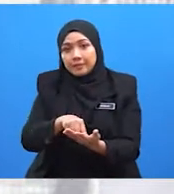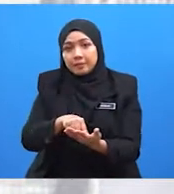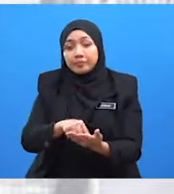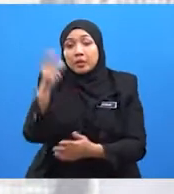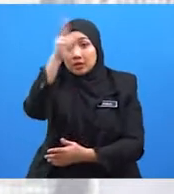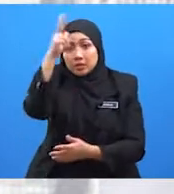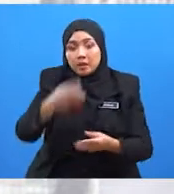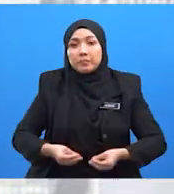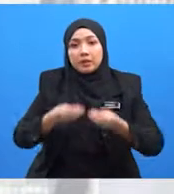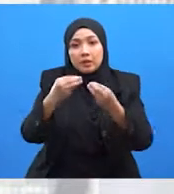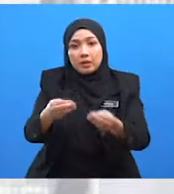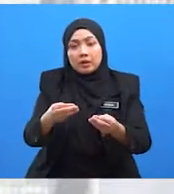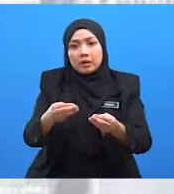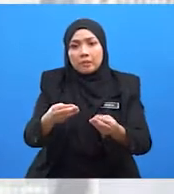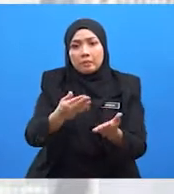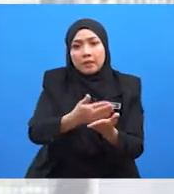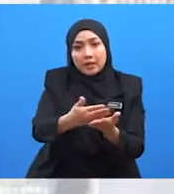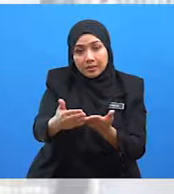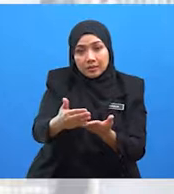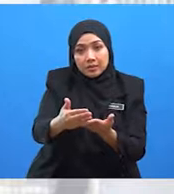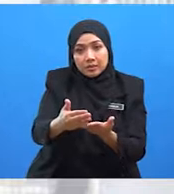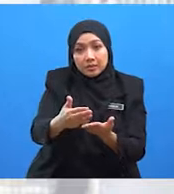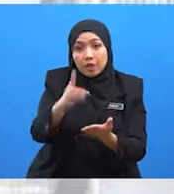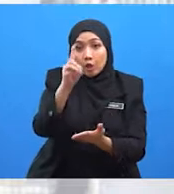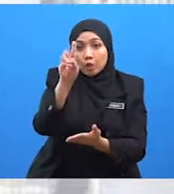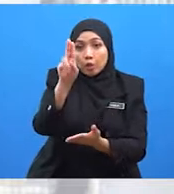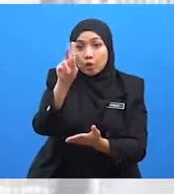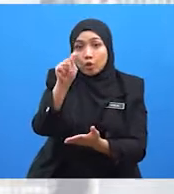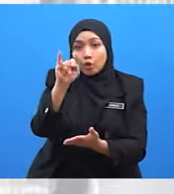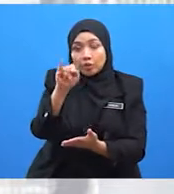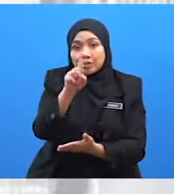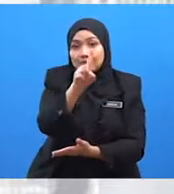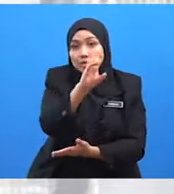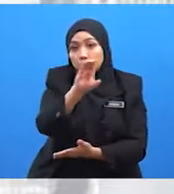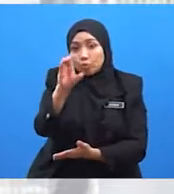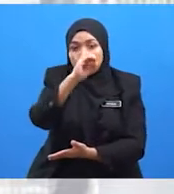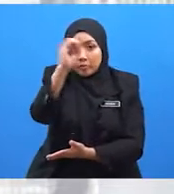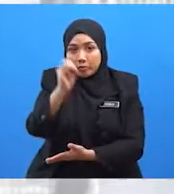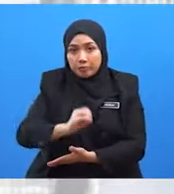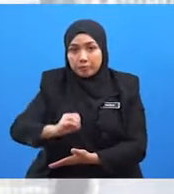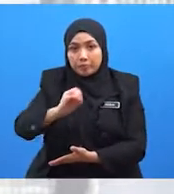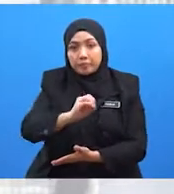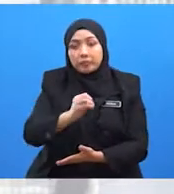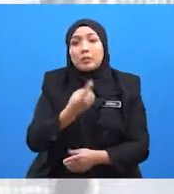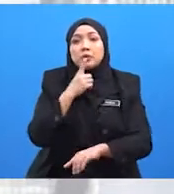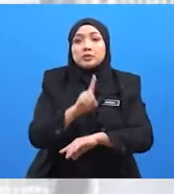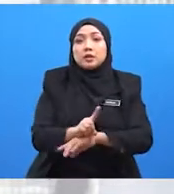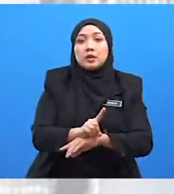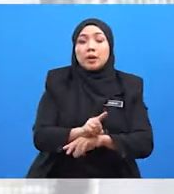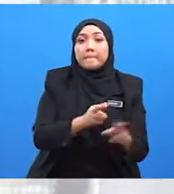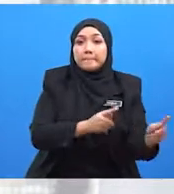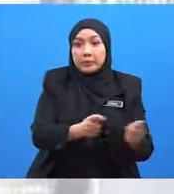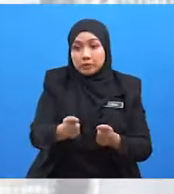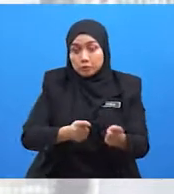Kerajaan memberi pengecualian duti 100% ke atas perjanjian penstrukturan